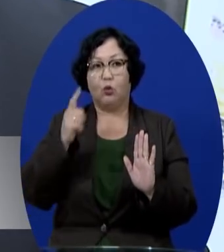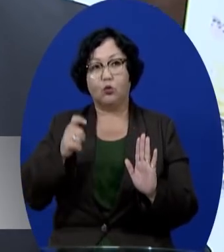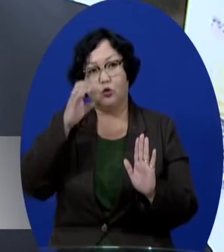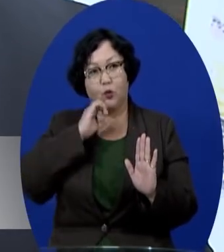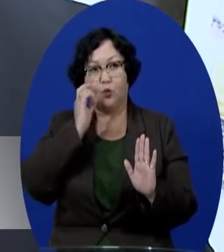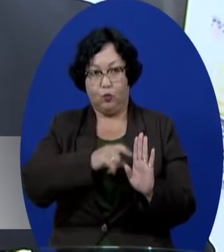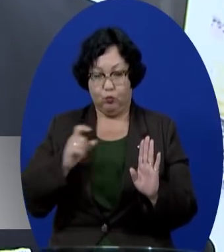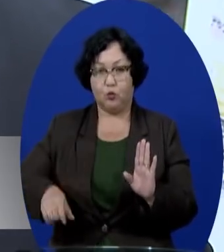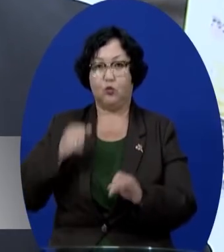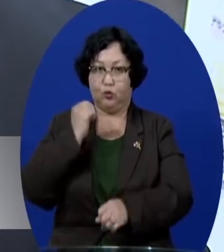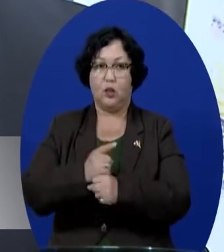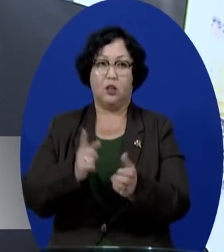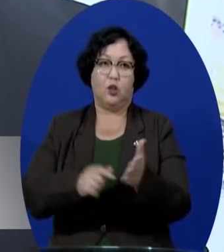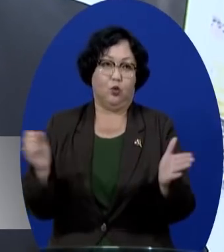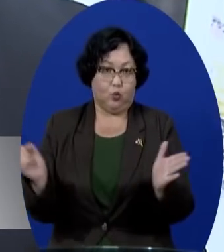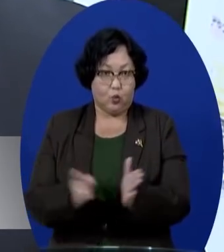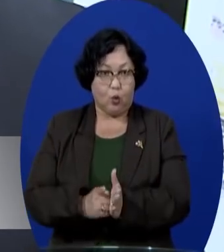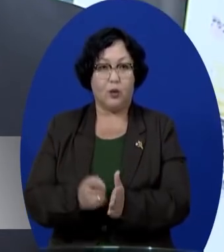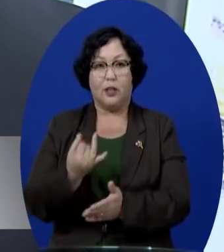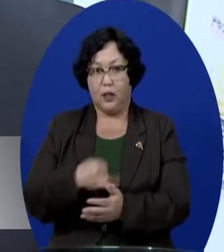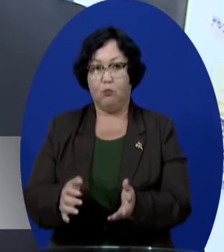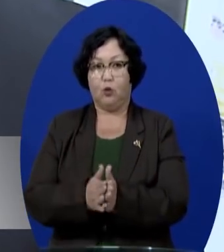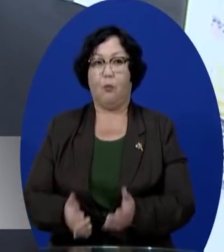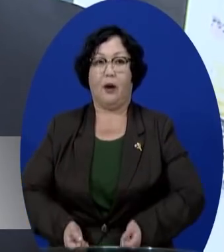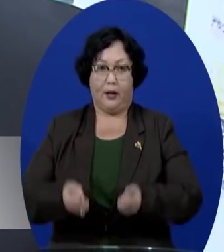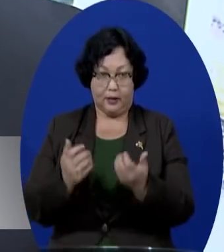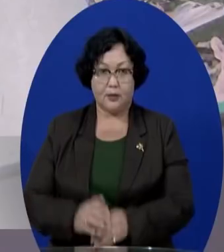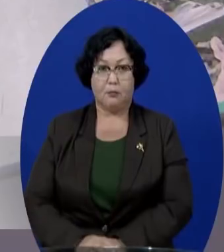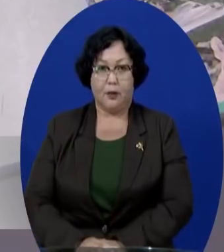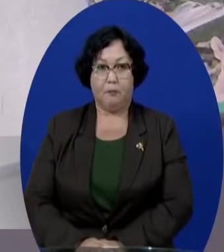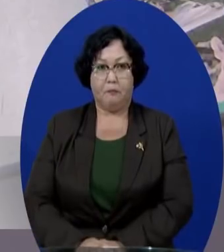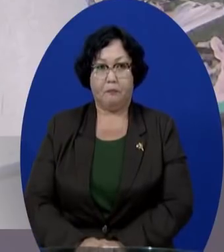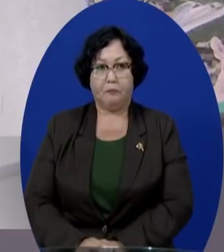сонирхдаг тийм улсуудад бас хэрэгтэй юм бүтээл болсон гэж бид үзэж байна.